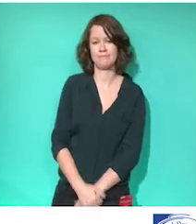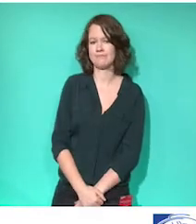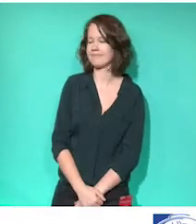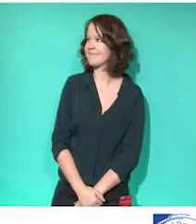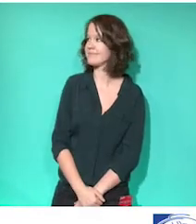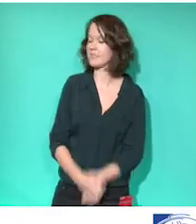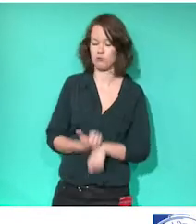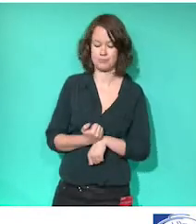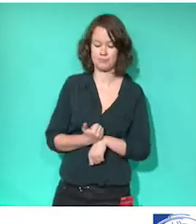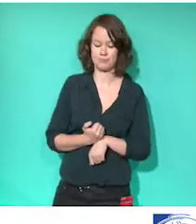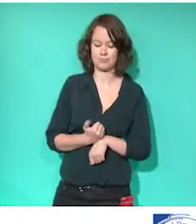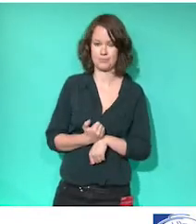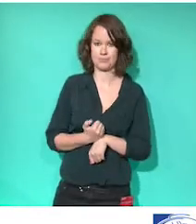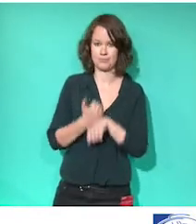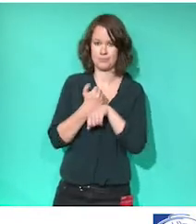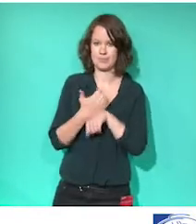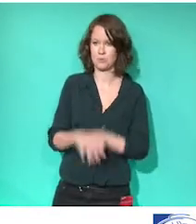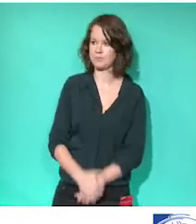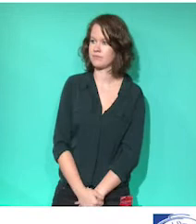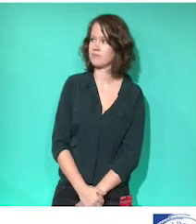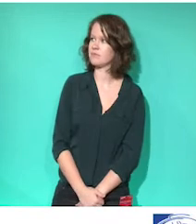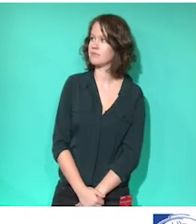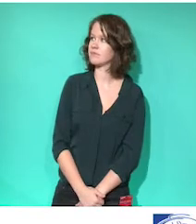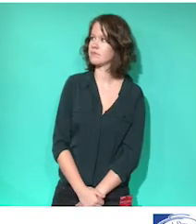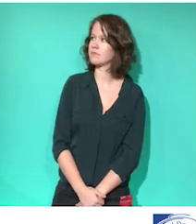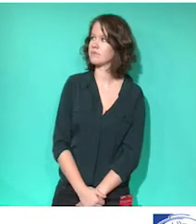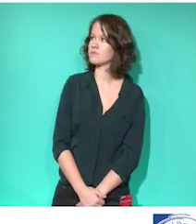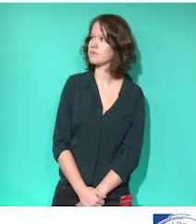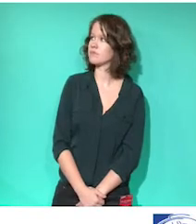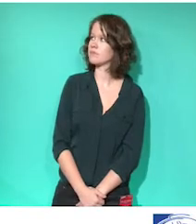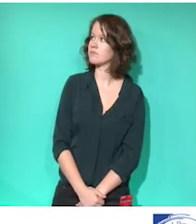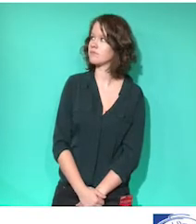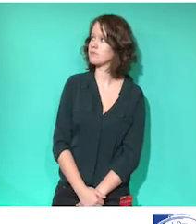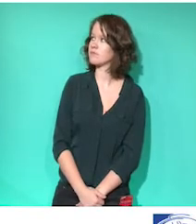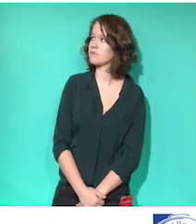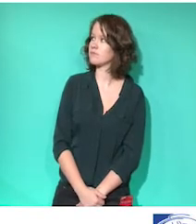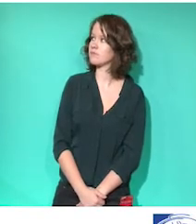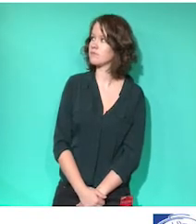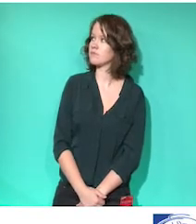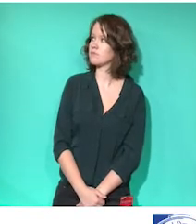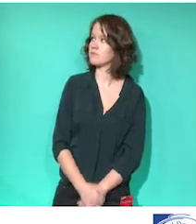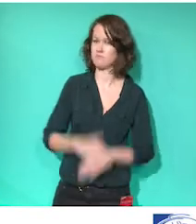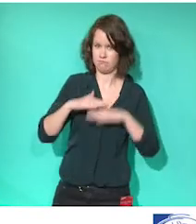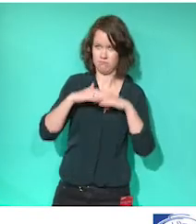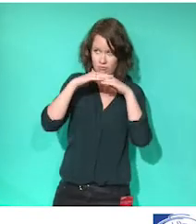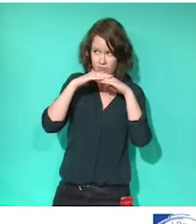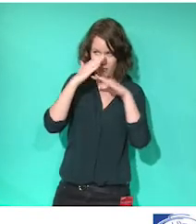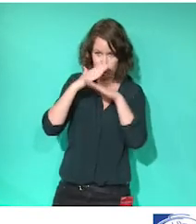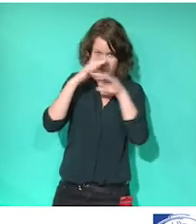Mais en fait, je compte. Attends, faut qu'on se pousse un petit peu pour qu'on voit Françoise aussi. Oh non, je vais me cacher.